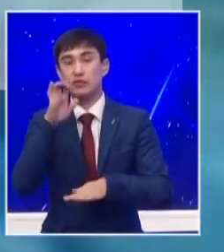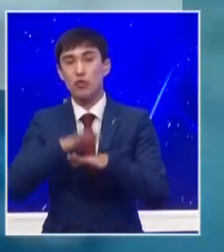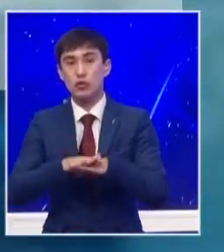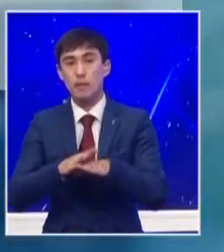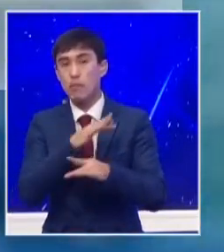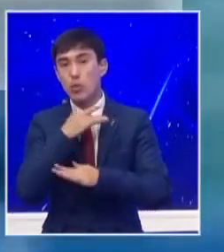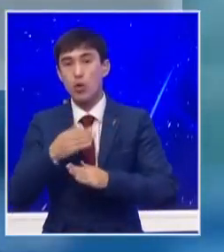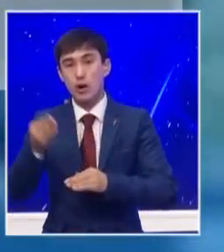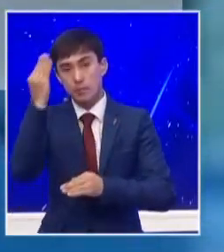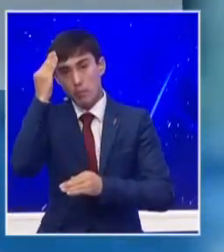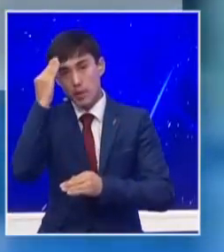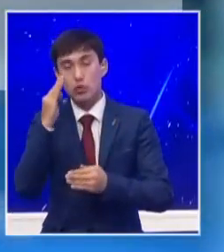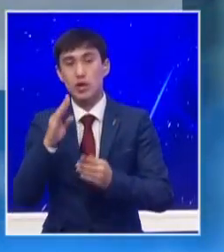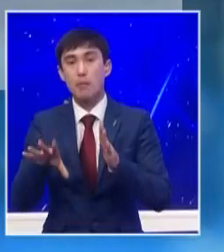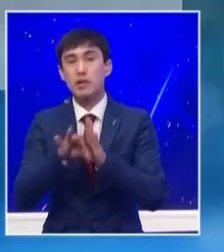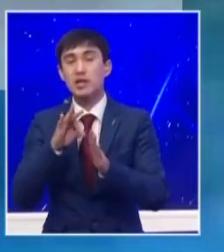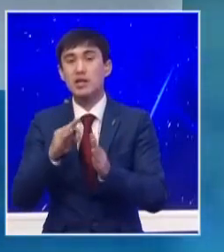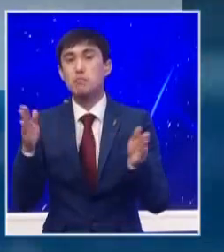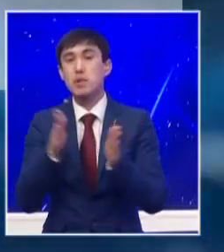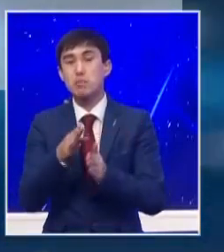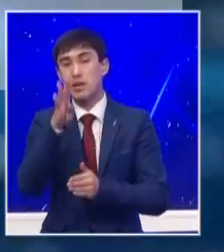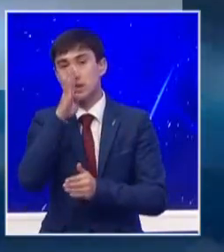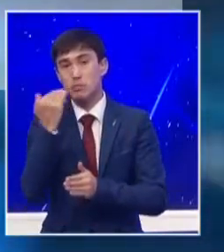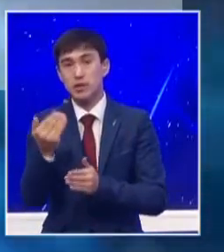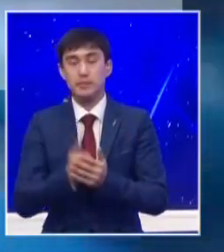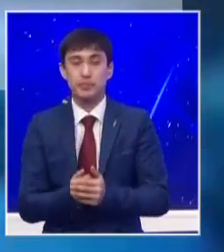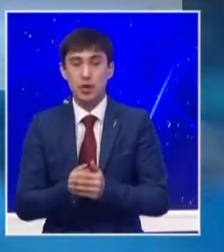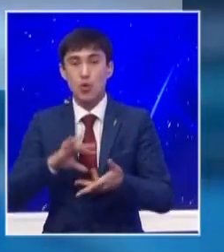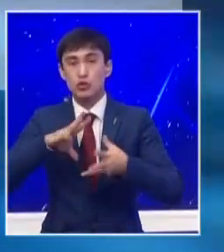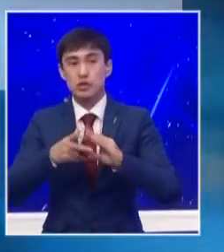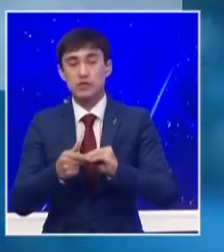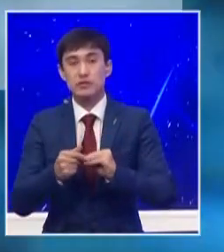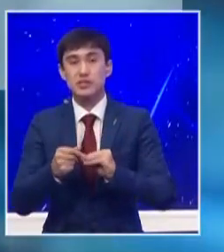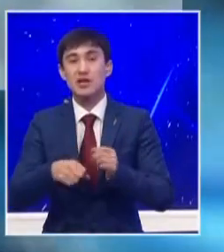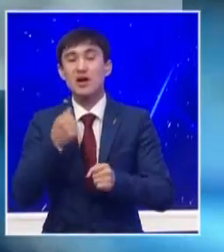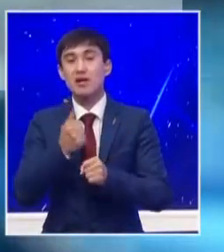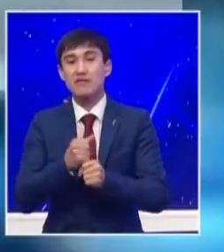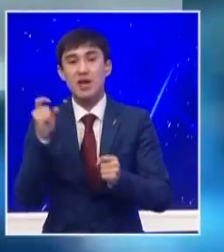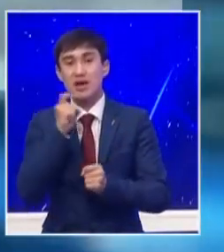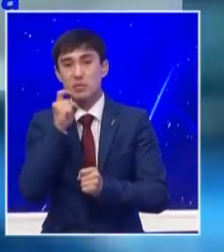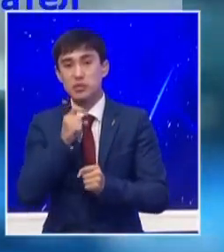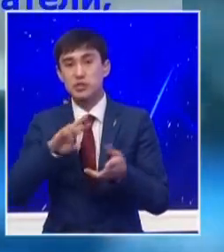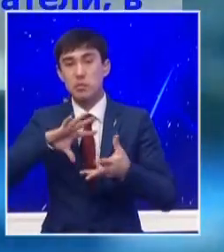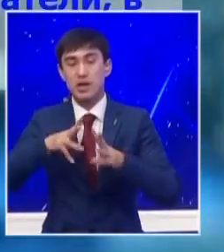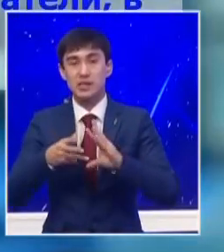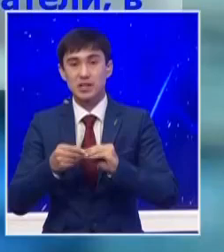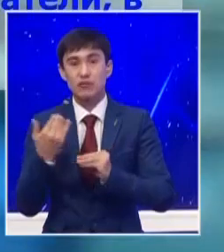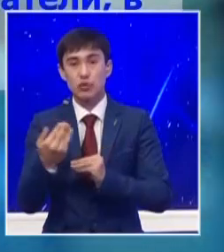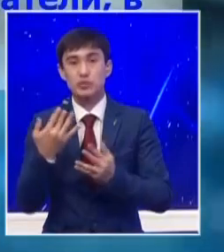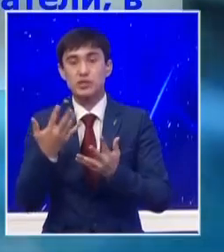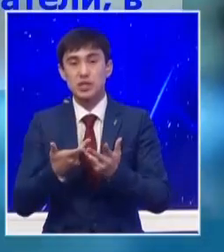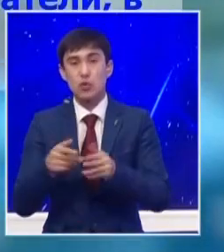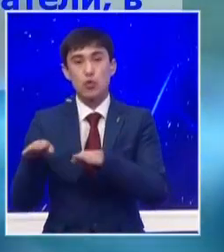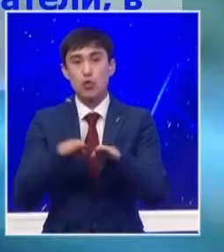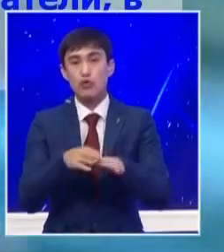принята новая методика определения минимальной заработной платы учитывающая ключевые экономические показатели в том числе